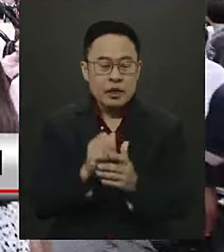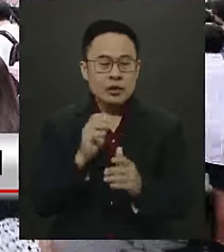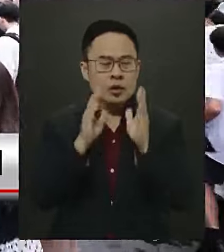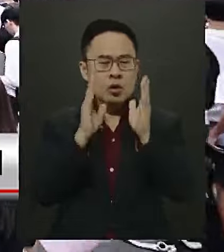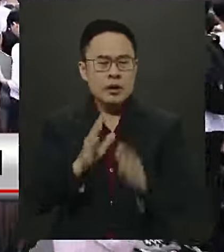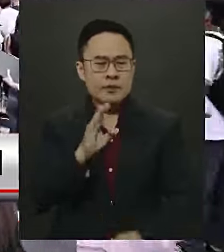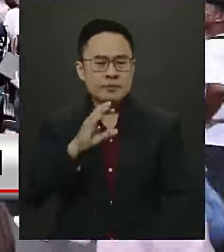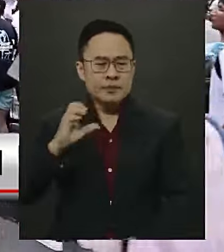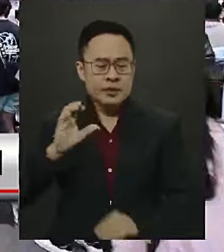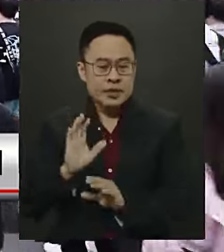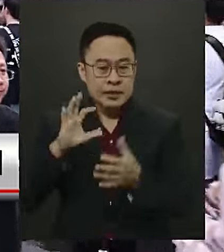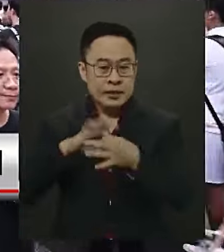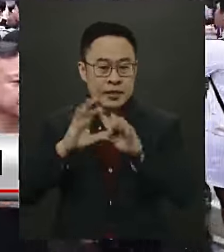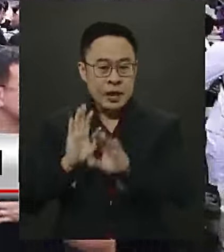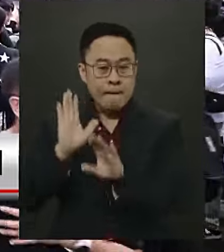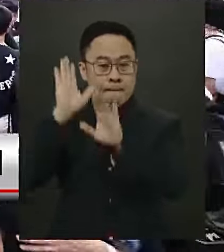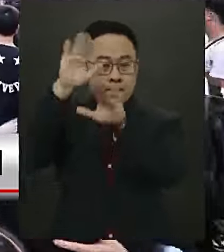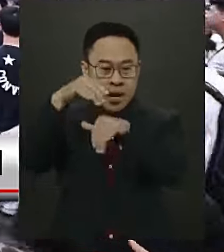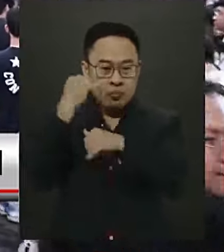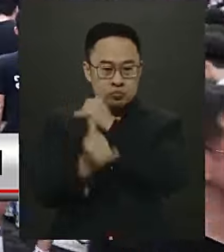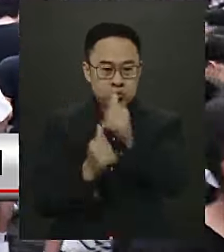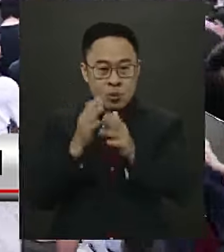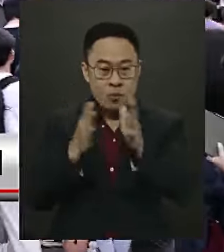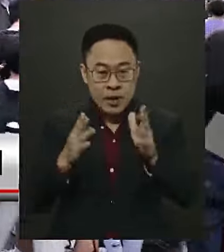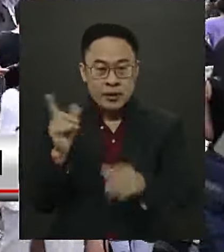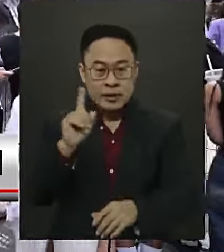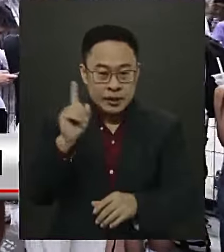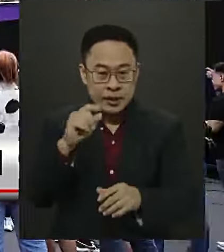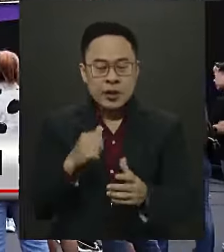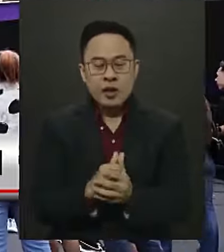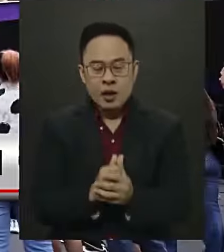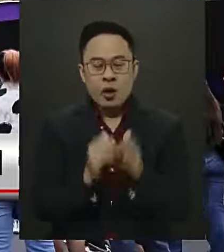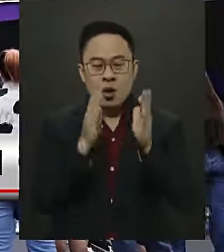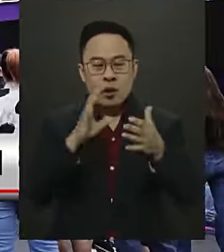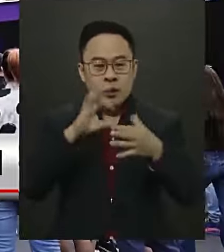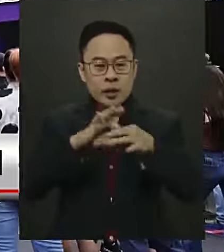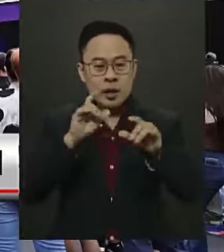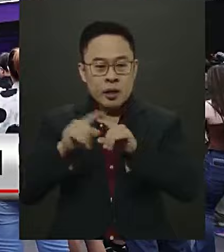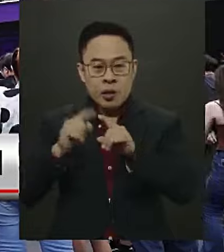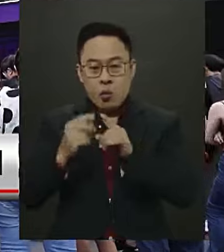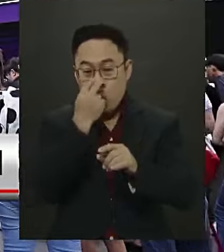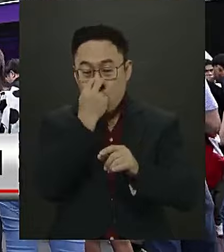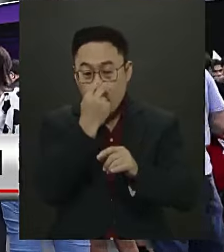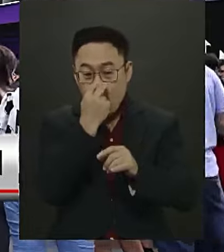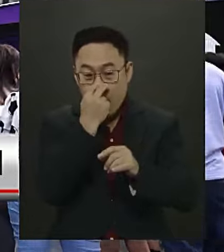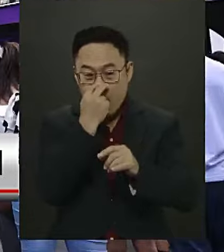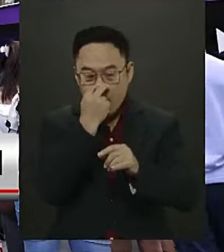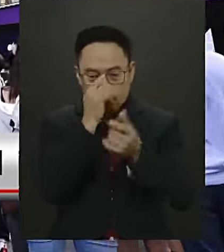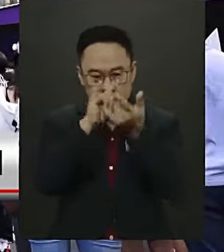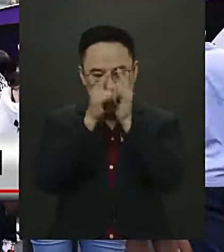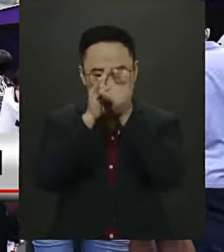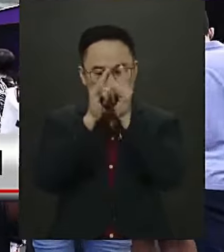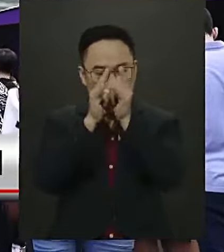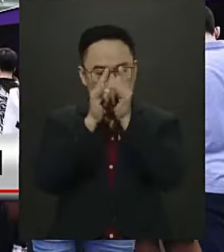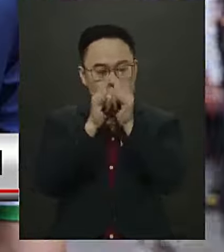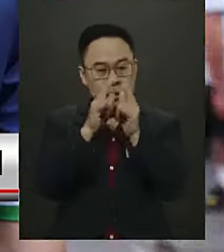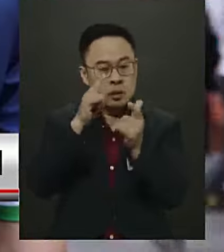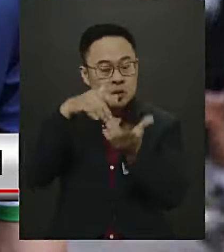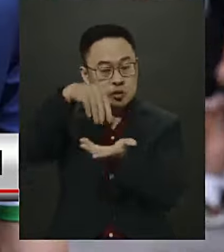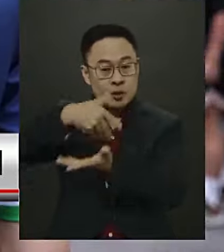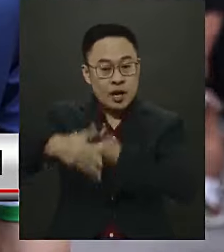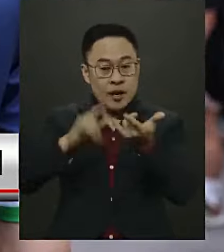าสเกตบอลนี่ไปร่วมงานกันครับข้างไม่ใช่แค่แฟนบาสนะแฟนกีฬาด้วยเพราะคายรีเออร์วิงอย่างที่บอกค่ะว่าเขาเป็นดีกรีออลสต